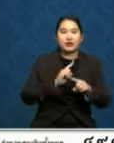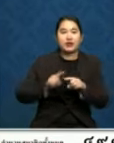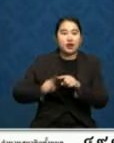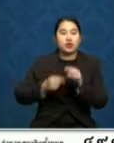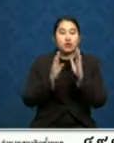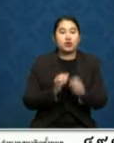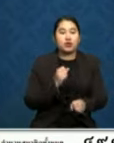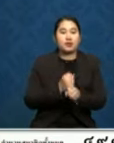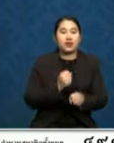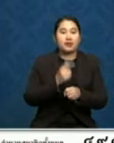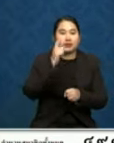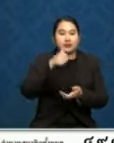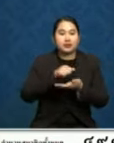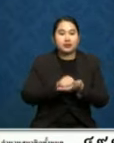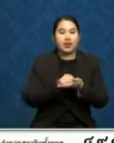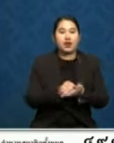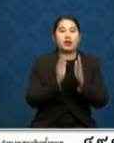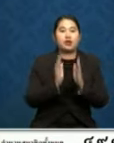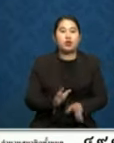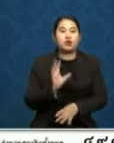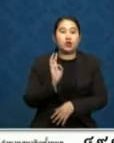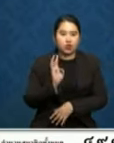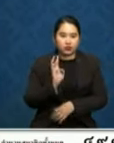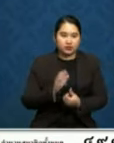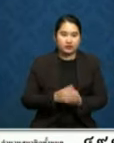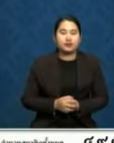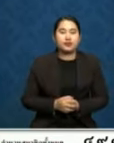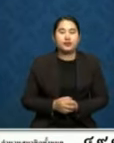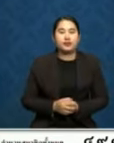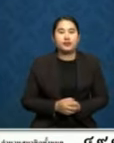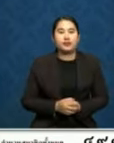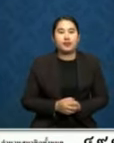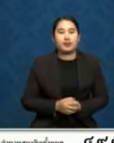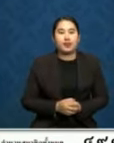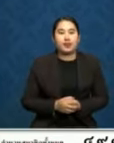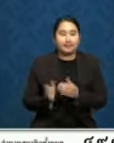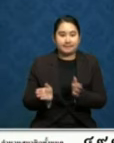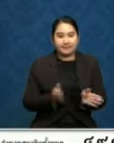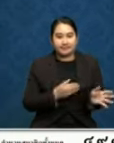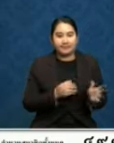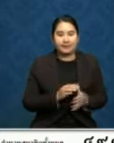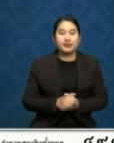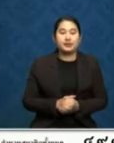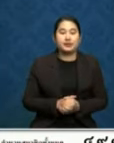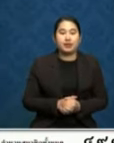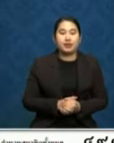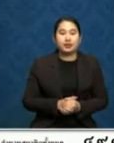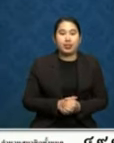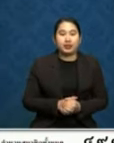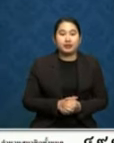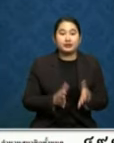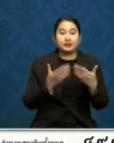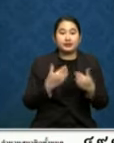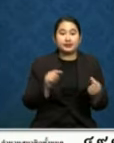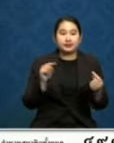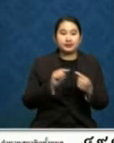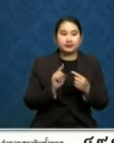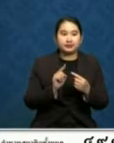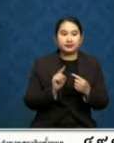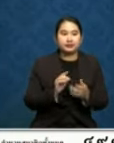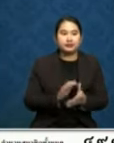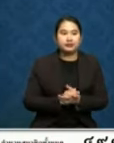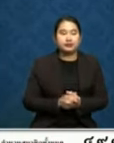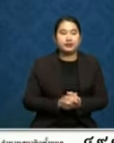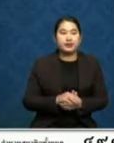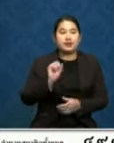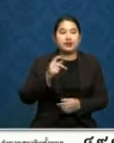จ้าที่รับสายประมาณ6คนนะคะ6อัตรานะคะ2ล้านกว่าบาทสไลด์ถัดไปค่ะ นอกจากนั้นยังมีของเนติบัณฑิตยสภ